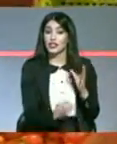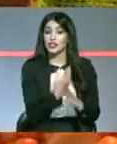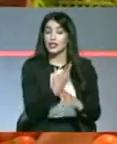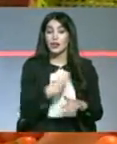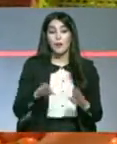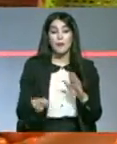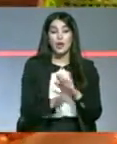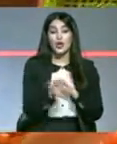الثاني عشر من اب